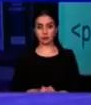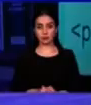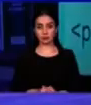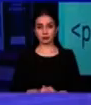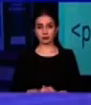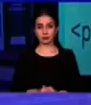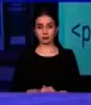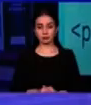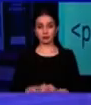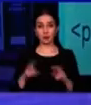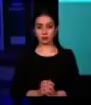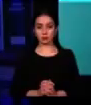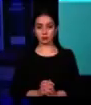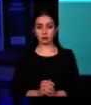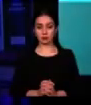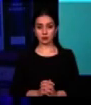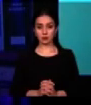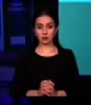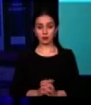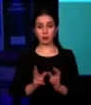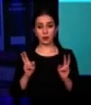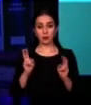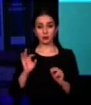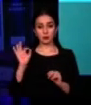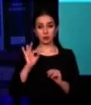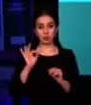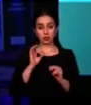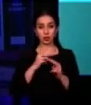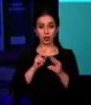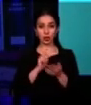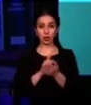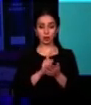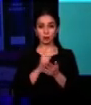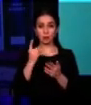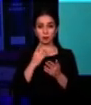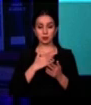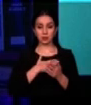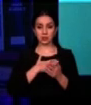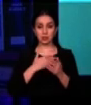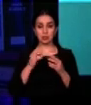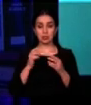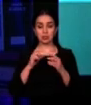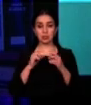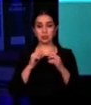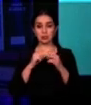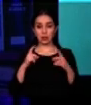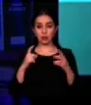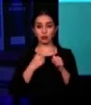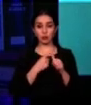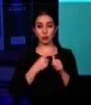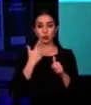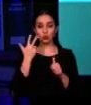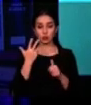Xo'p, endi mavzuyimizga qaytamiz. Mavzuyimizdagi birinchi topshiriq bizning sinf nomli veb sahifada 3ta rasm